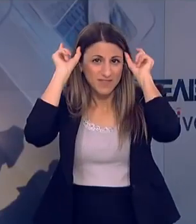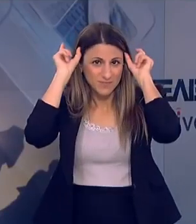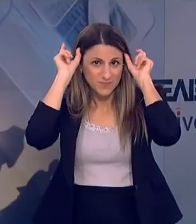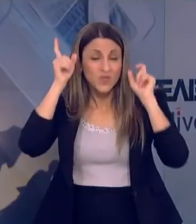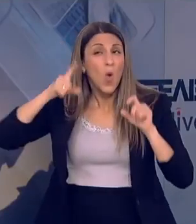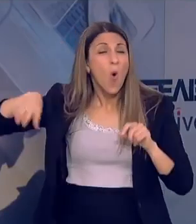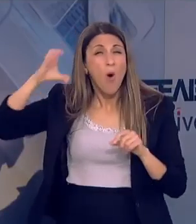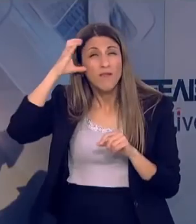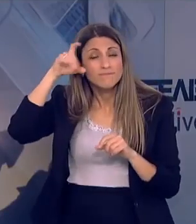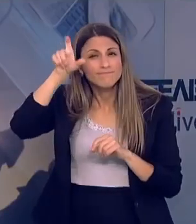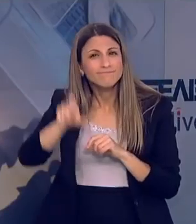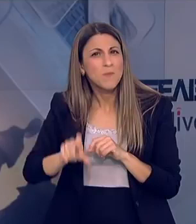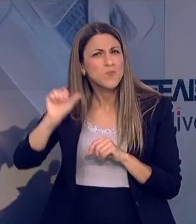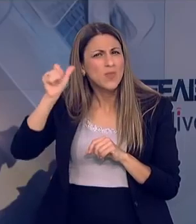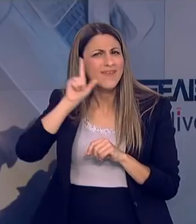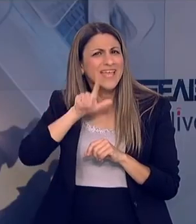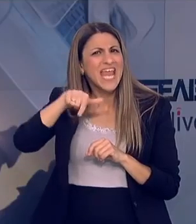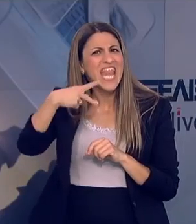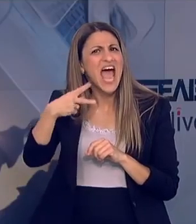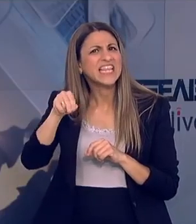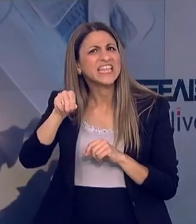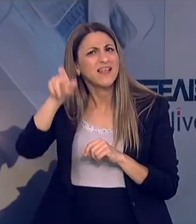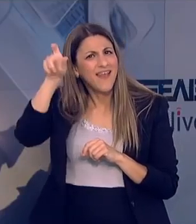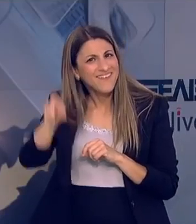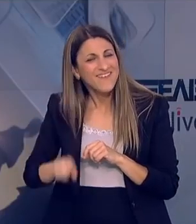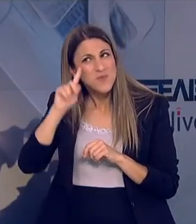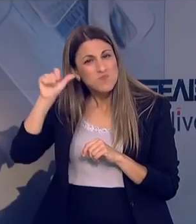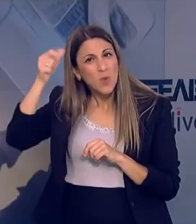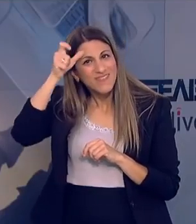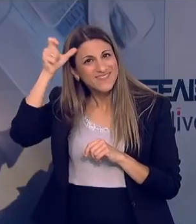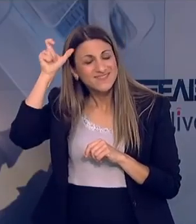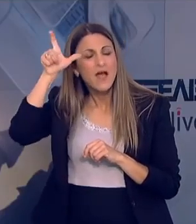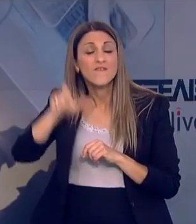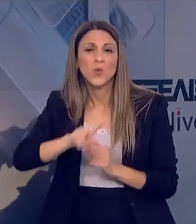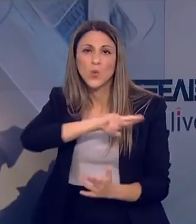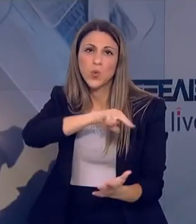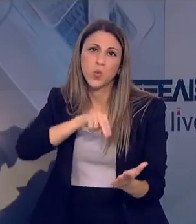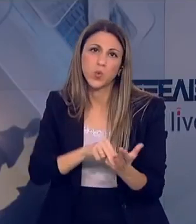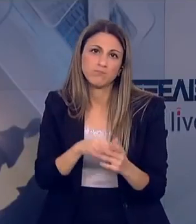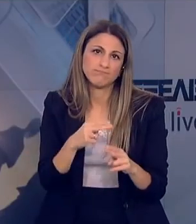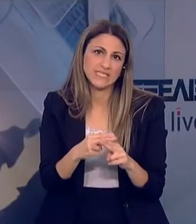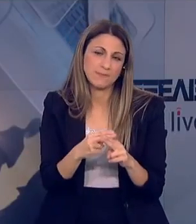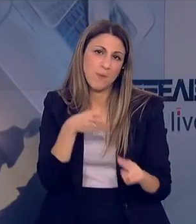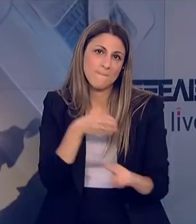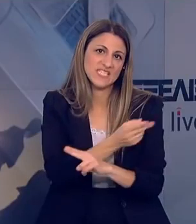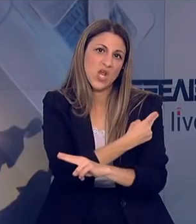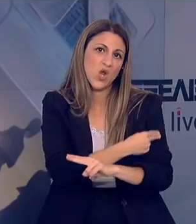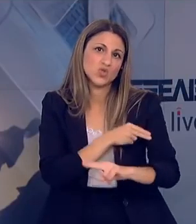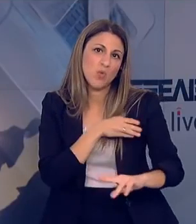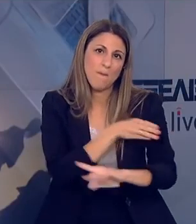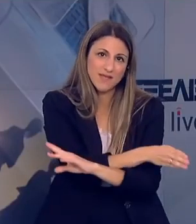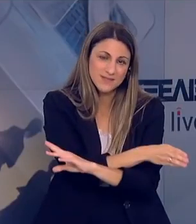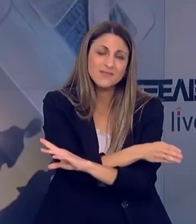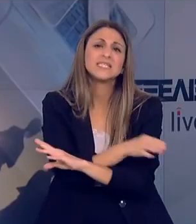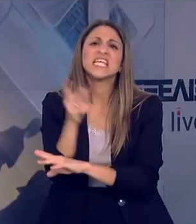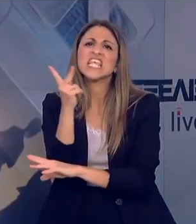Florence Nightingale όλο το νοσηλευτικό προσωπικό, που έχει έναν από τους σημαντικότερους ρόλους στην παροχή υγείας, και στο νοσοκομείο και